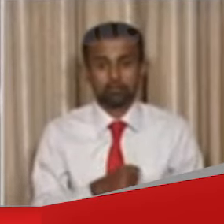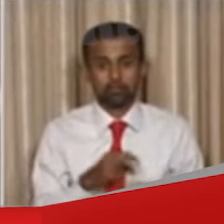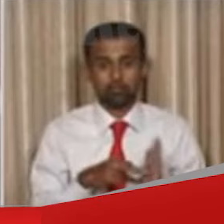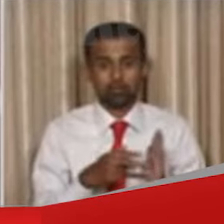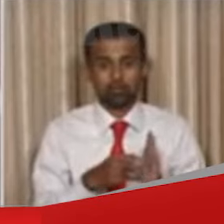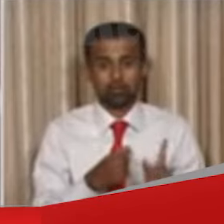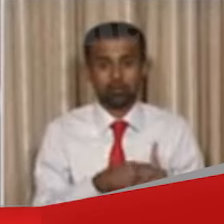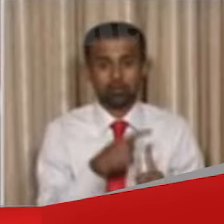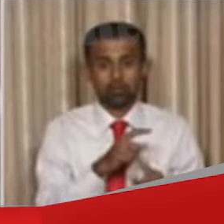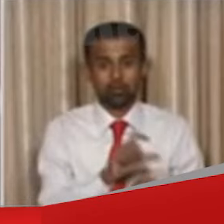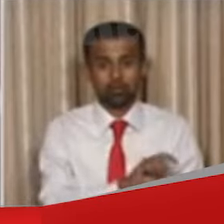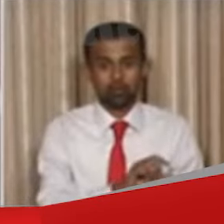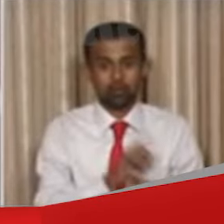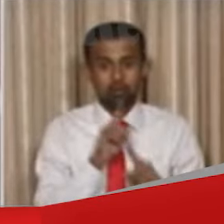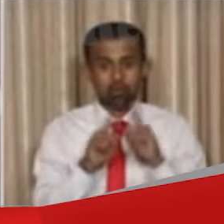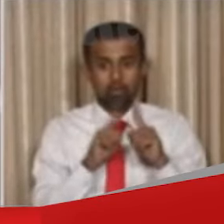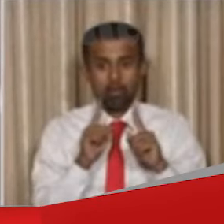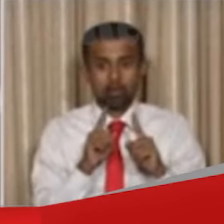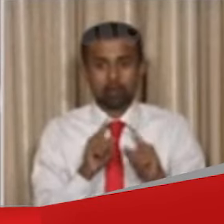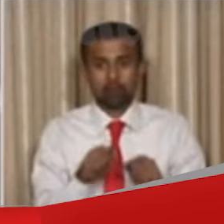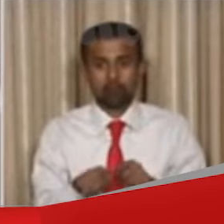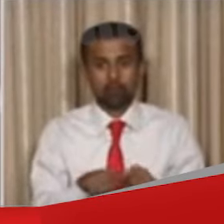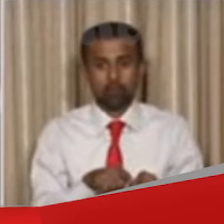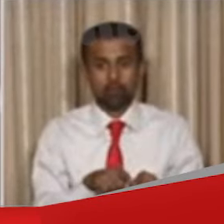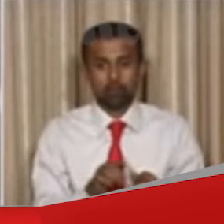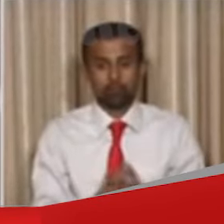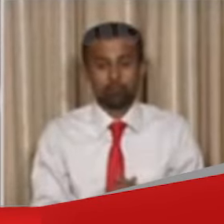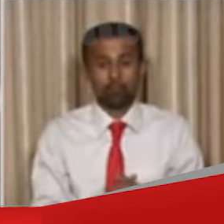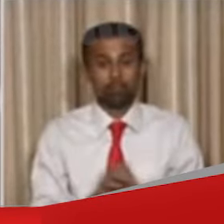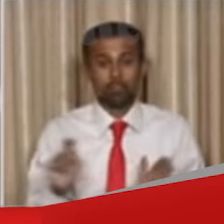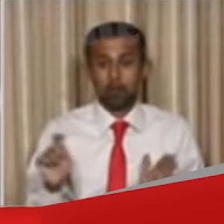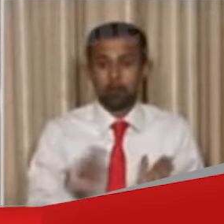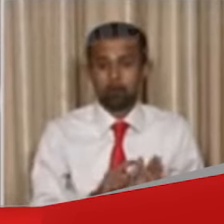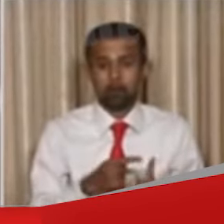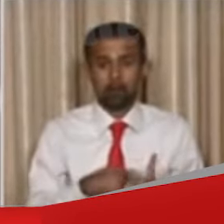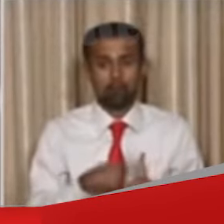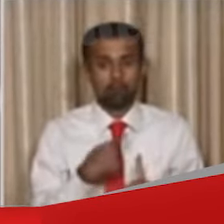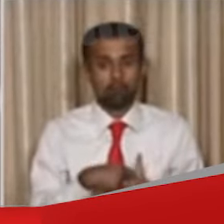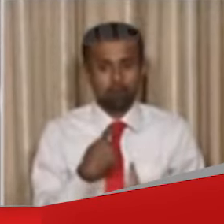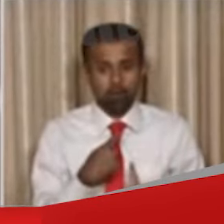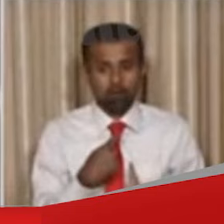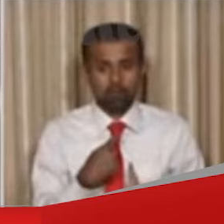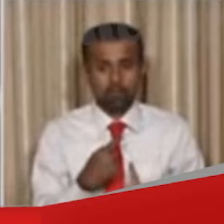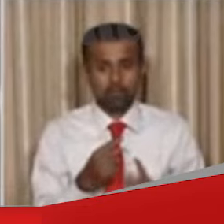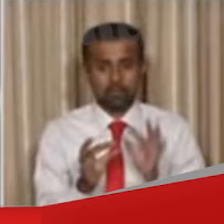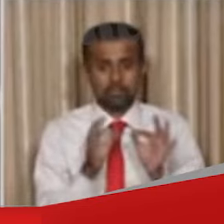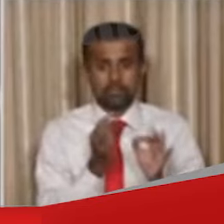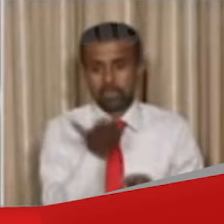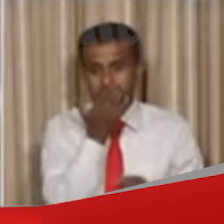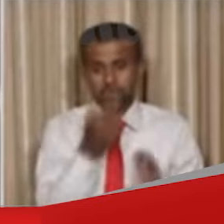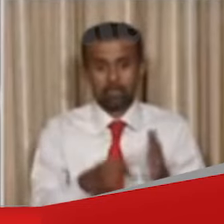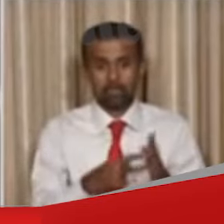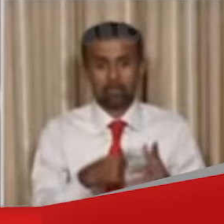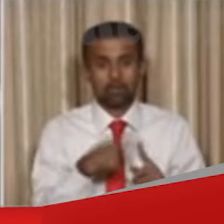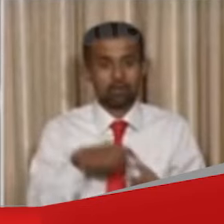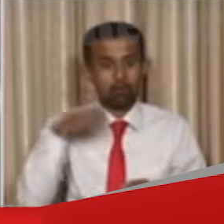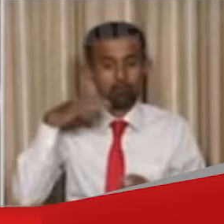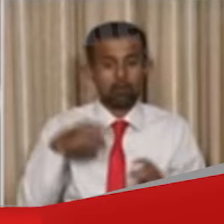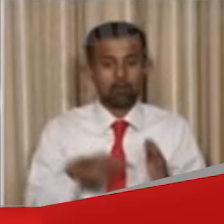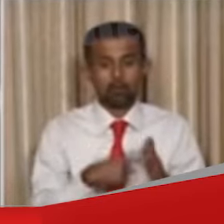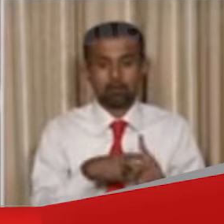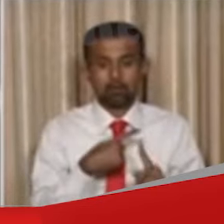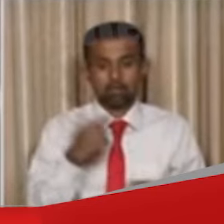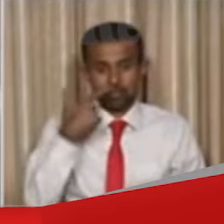ඩිජිටල් කරණය ගැන කතා කළාට ඒ වගේම ආදායම් වැඩි කර ගැනීම සඳහා කිරිපිටි සීනි වලට බදු ගැහුවට විදුලියට ඒ වගේම